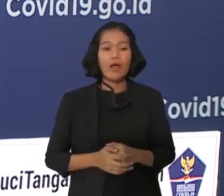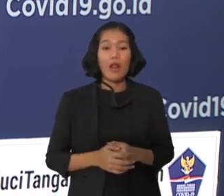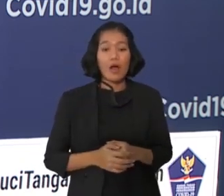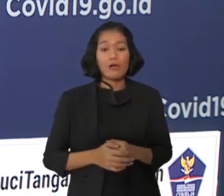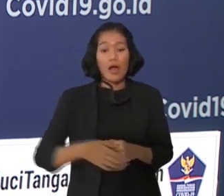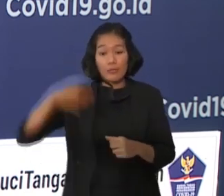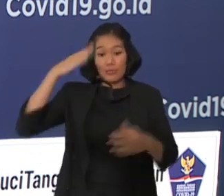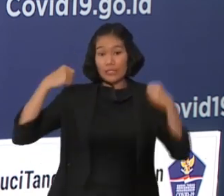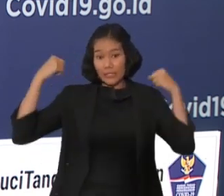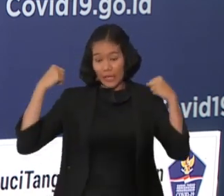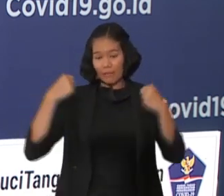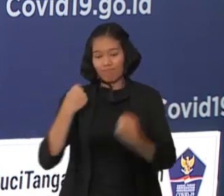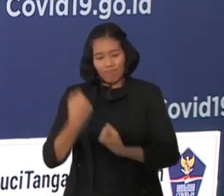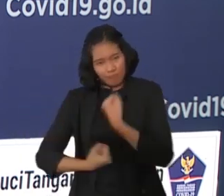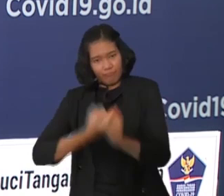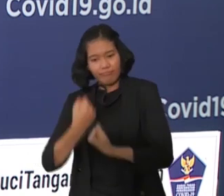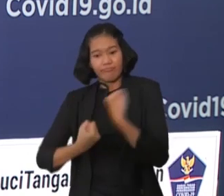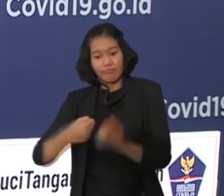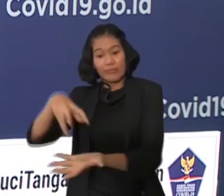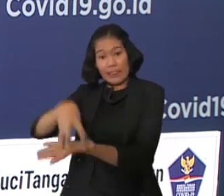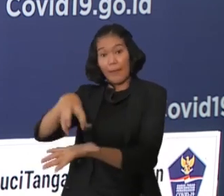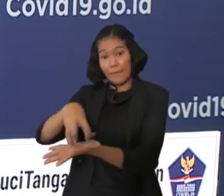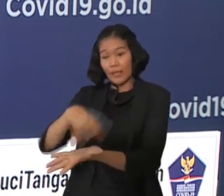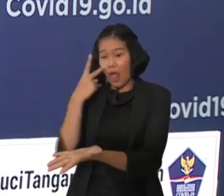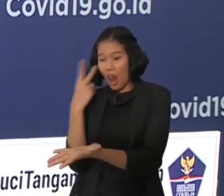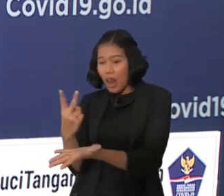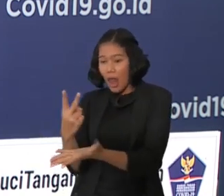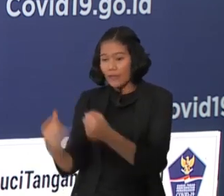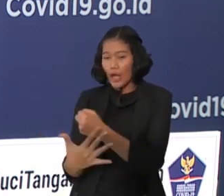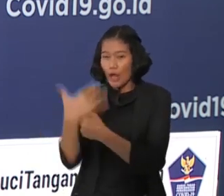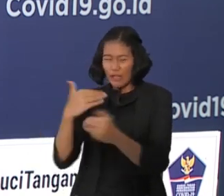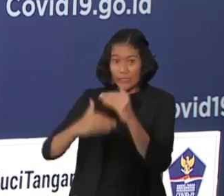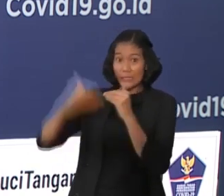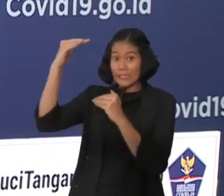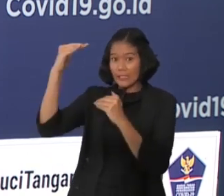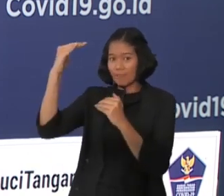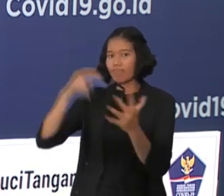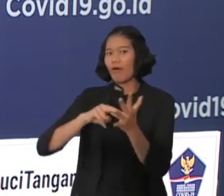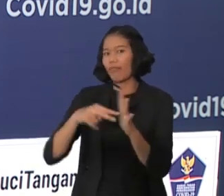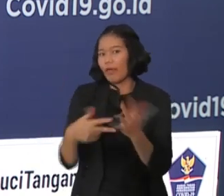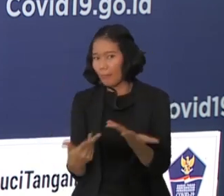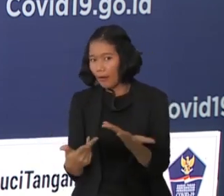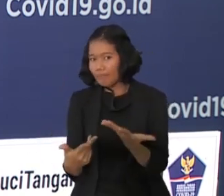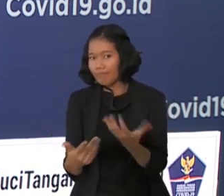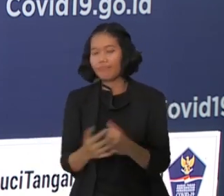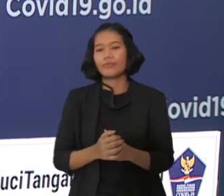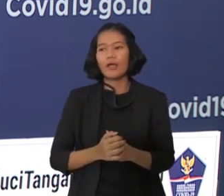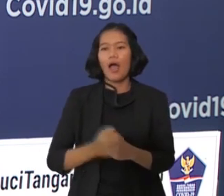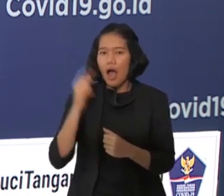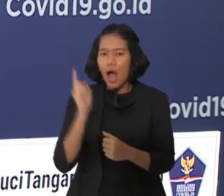kesehatan bekerja di area dengan tingkat infeksi yang sangat tinggi maka di